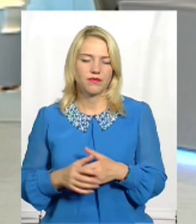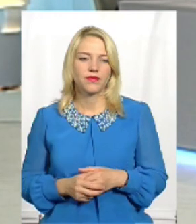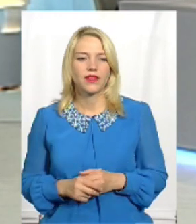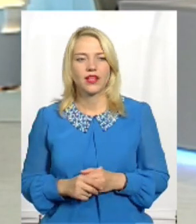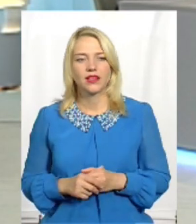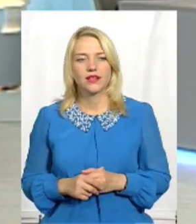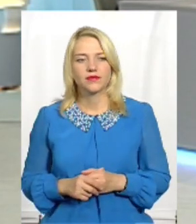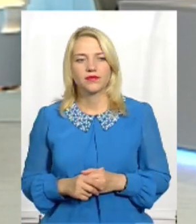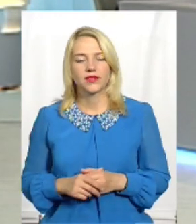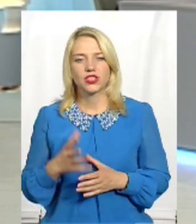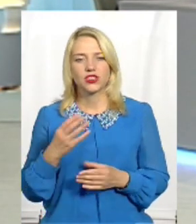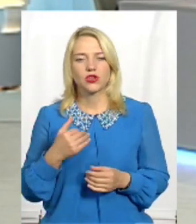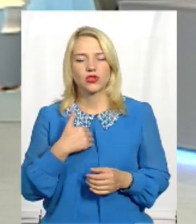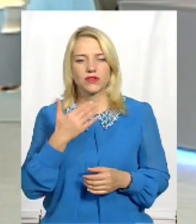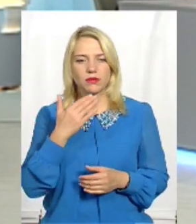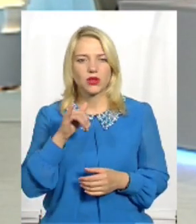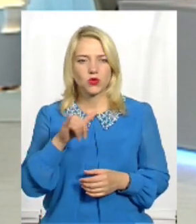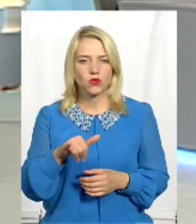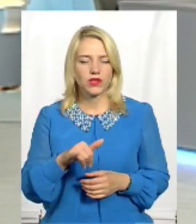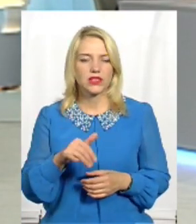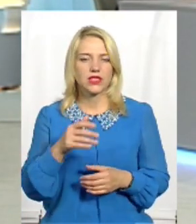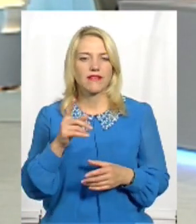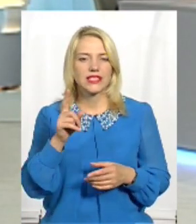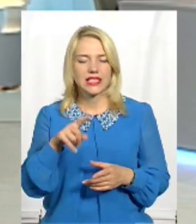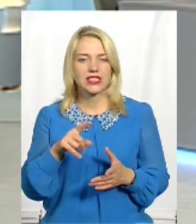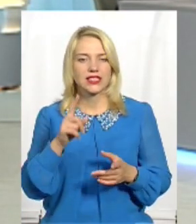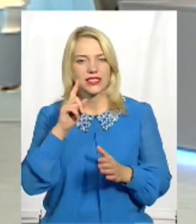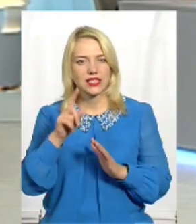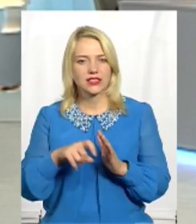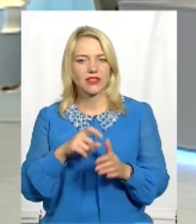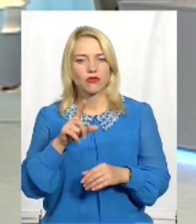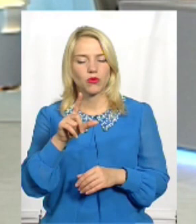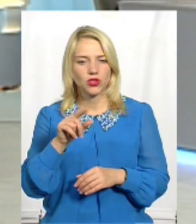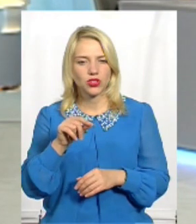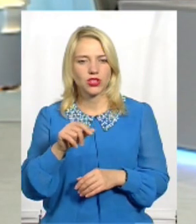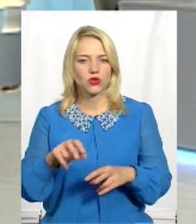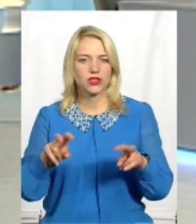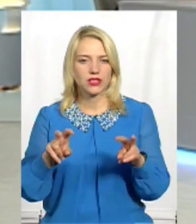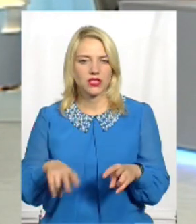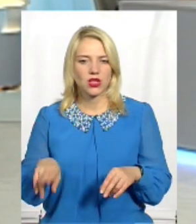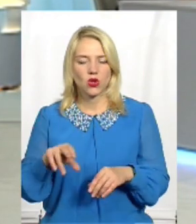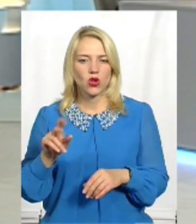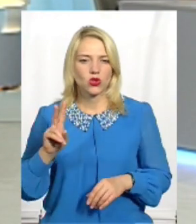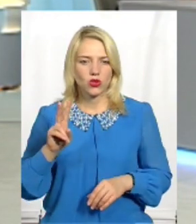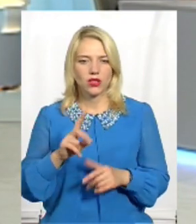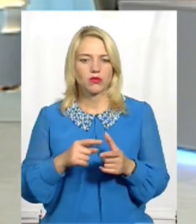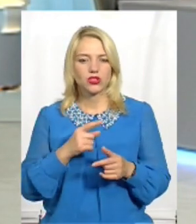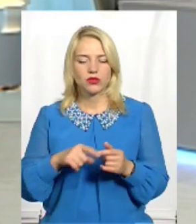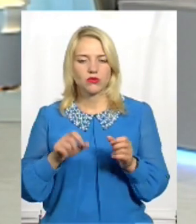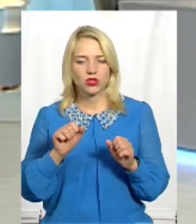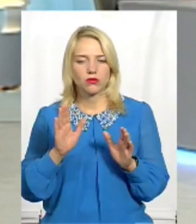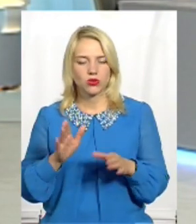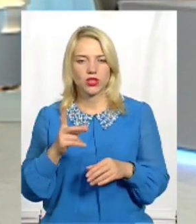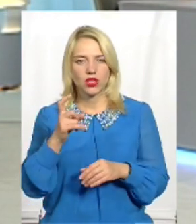а хотів ще у вас запитати. Все ж таки з'ясувати, в понеділок, сідаючи до тролейбуса, чи можна бути